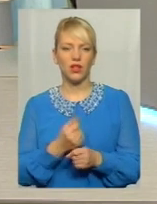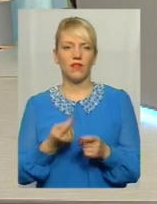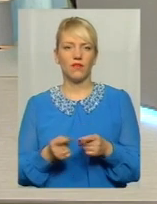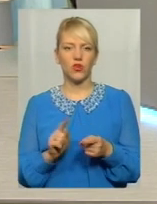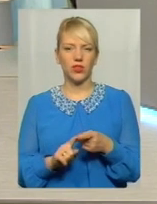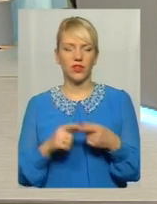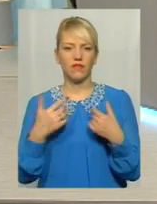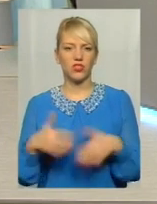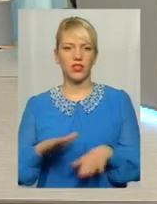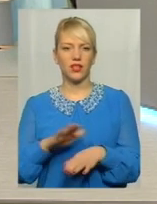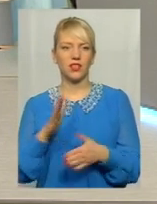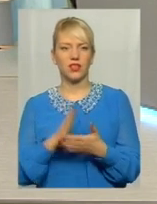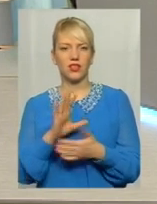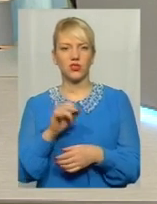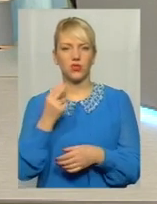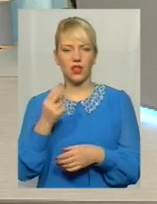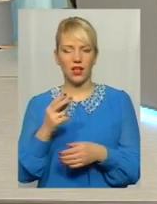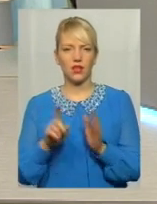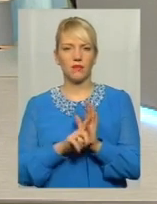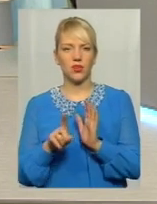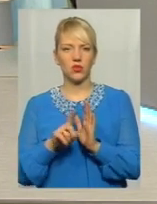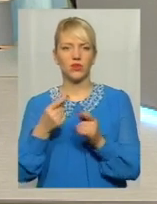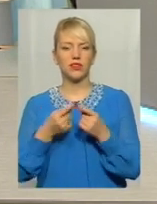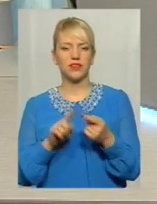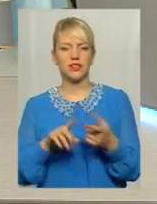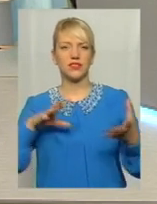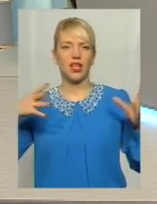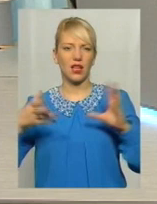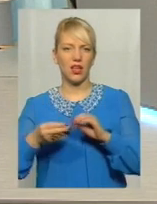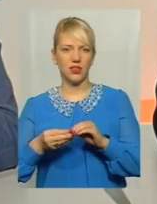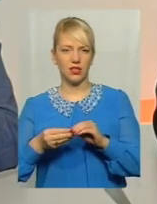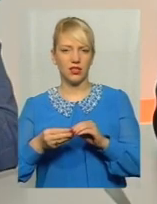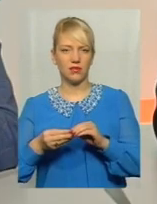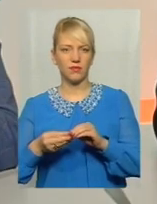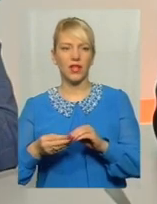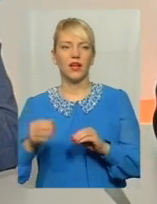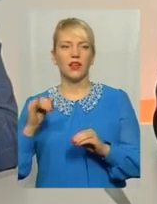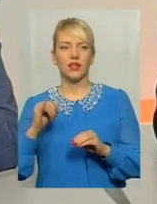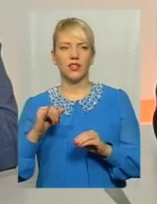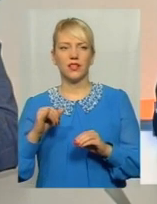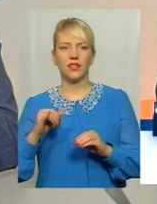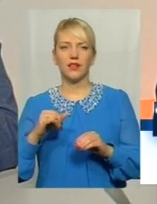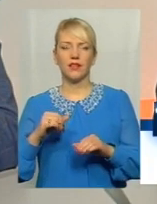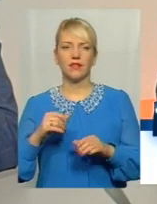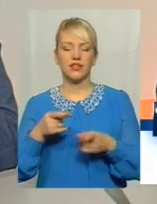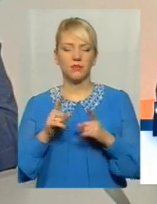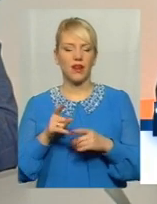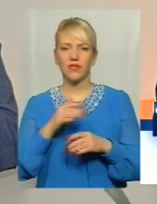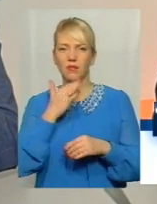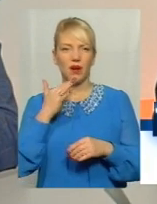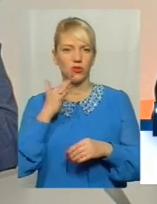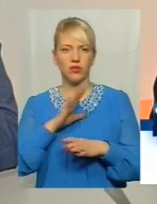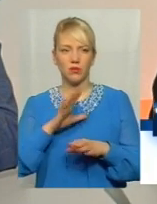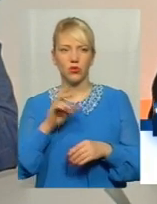вони вже не є так званими соціальними маршрутами, це є загальні маршрути. Насправді їх було і не так багато, але